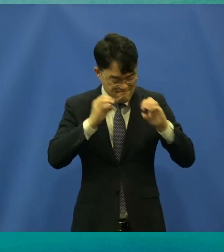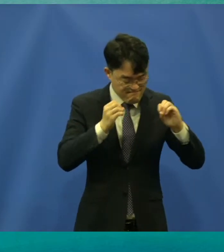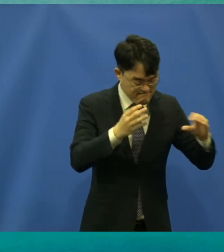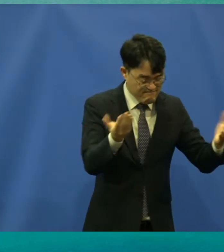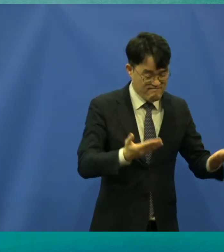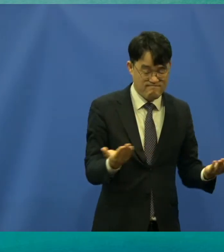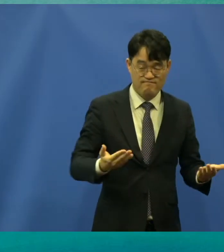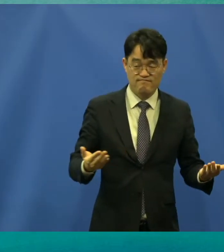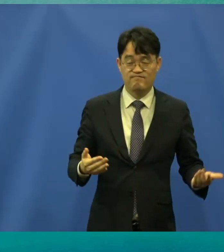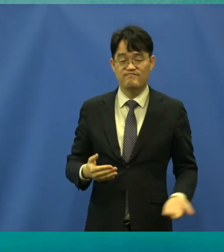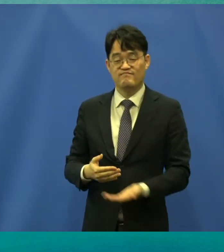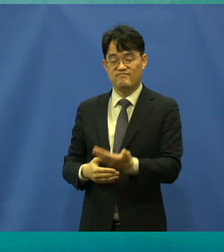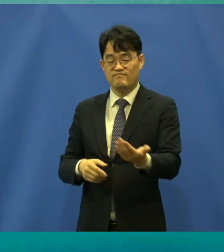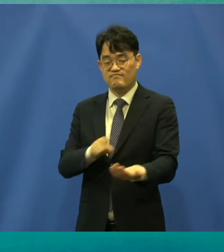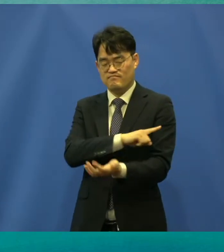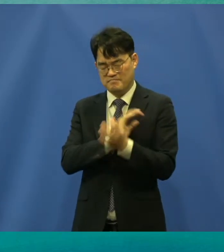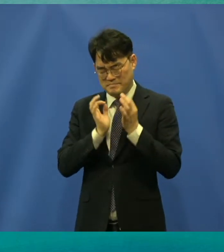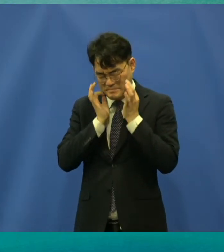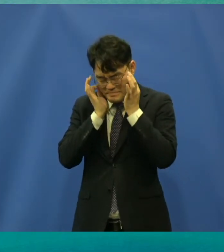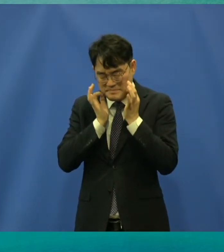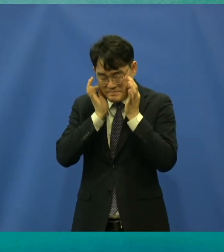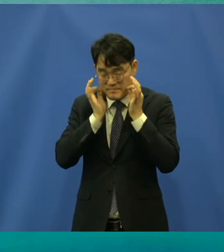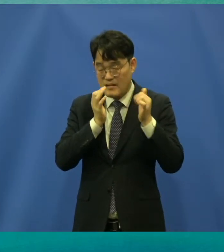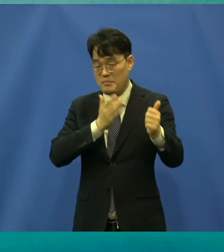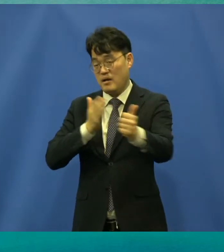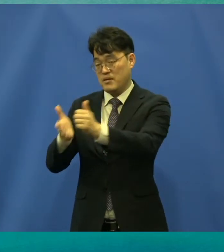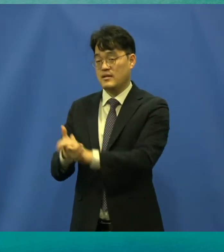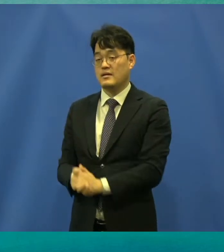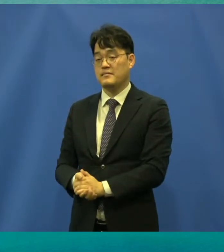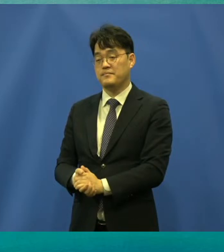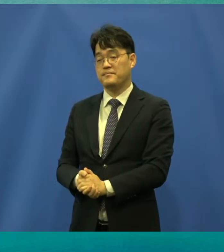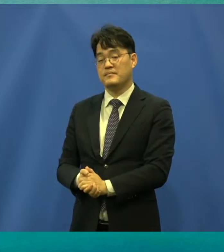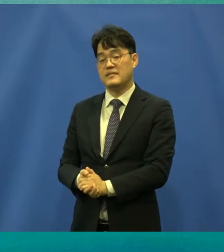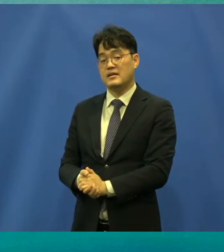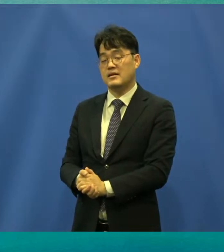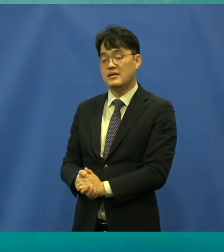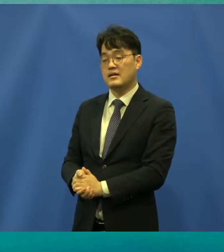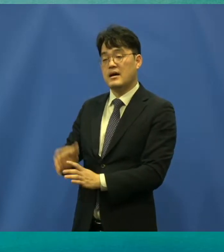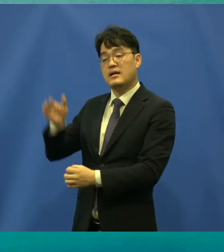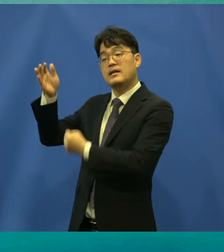여러분 하나님은 요나를